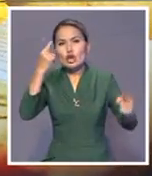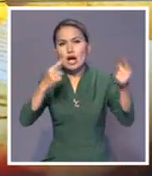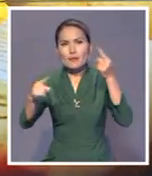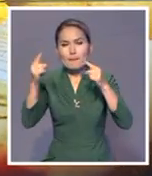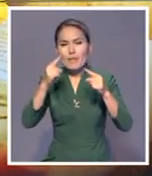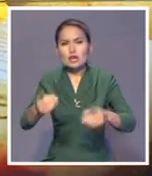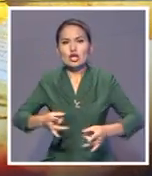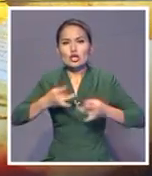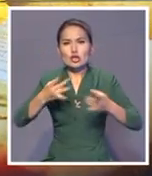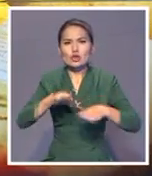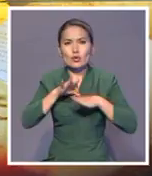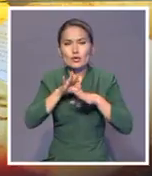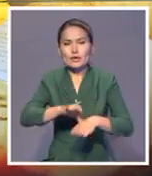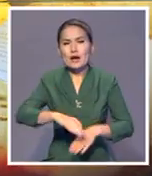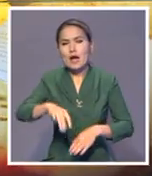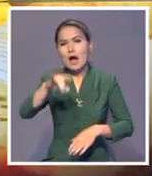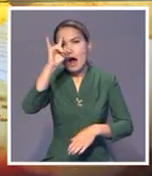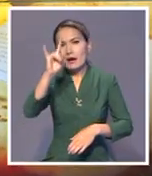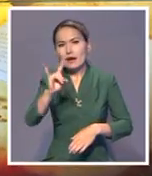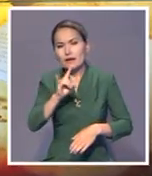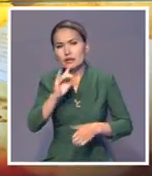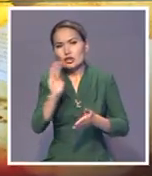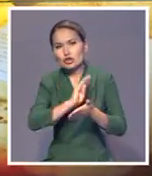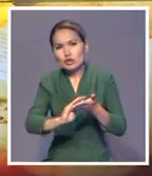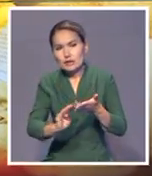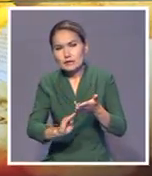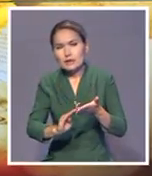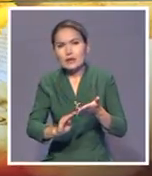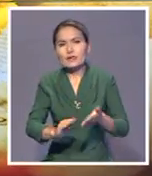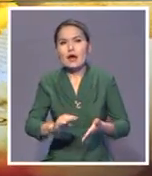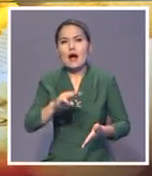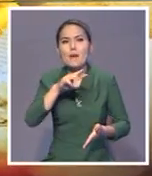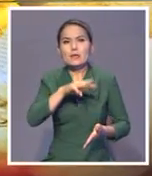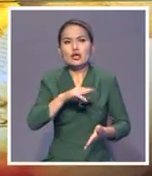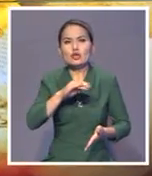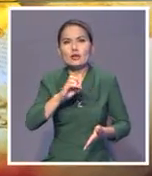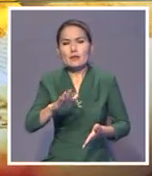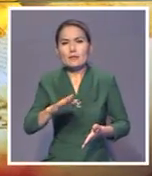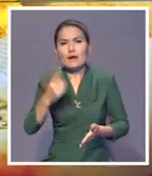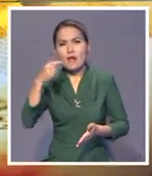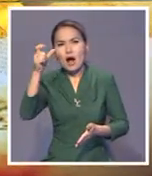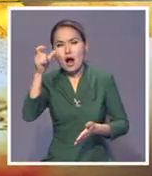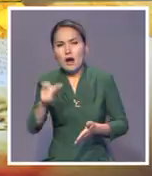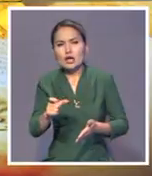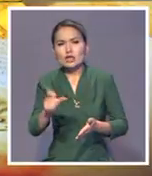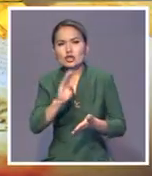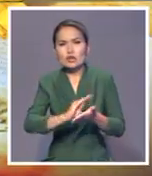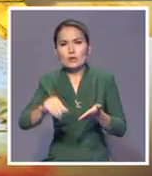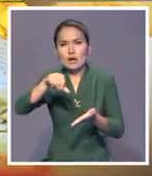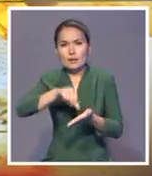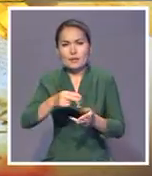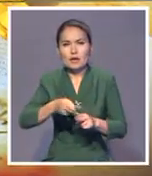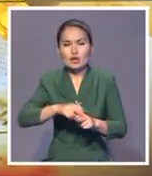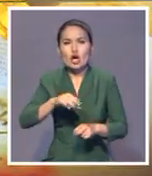Мәдени шараға қазақ қара сөзінің майталмандары Әбіш Кекілбаев, Мырзатай Жолдасбеков сынды ақын жазушылар қатысты. Кеш барысында